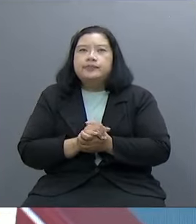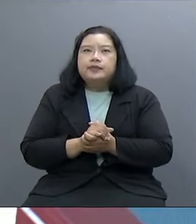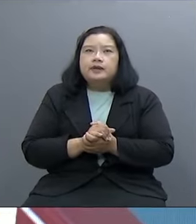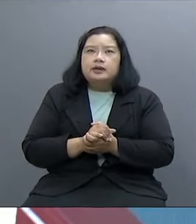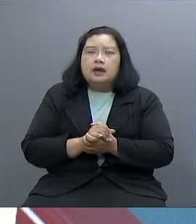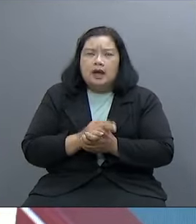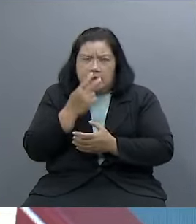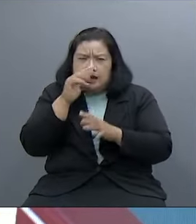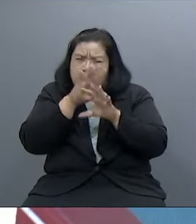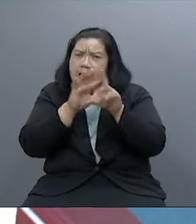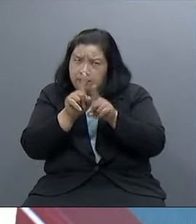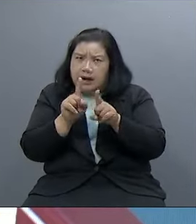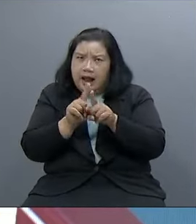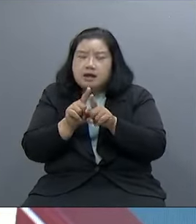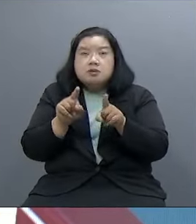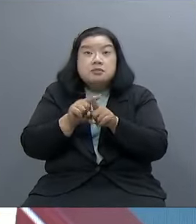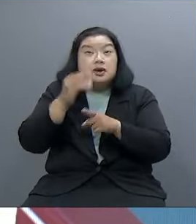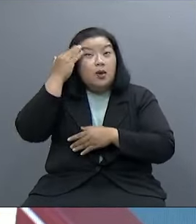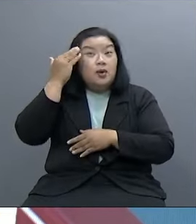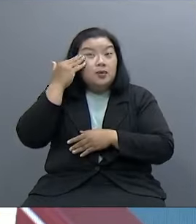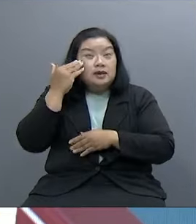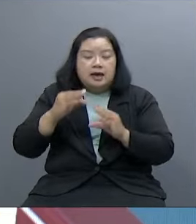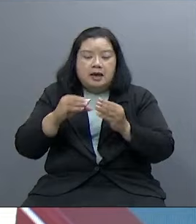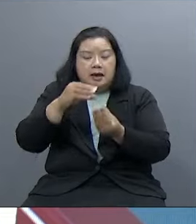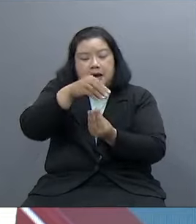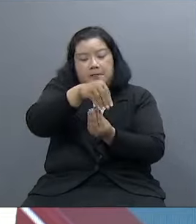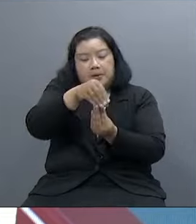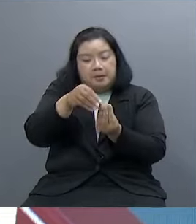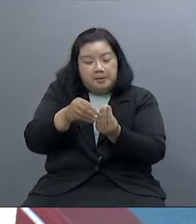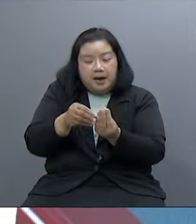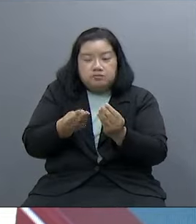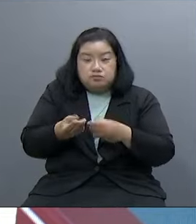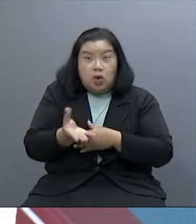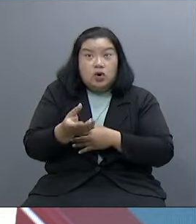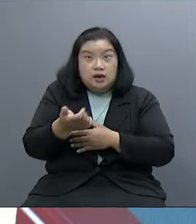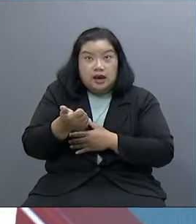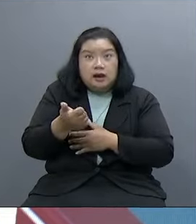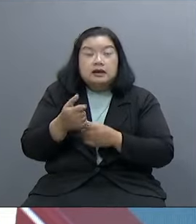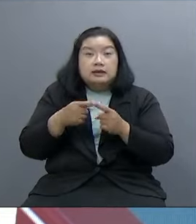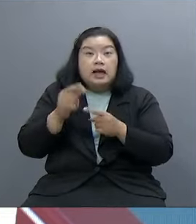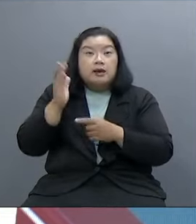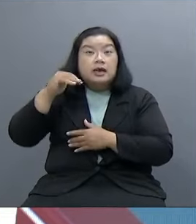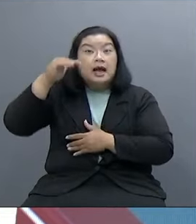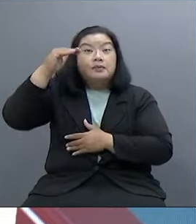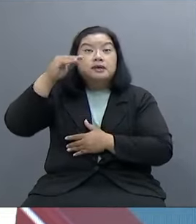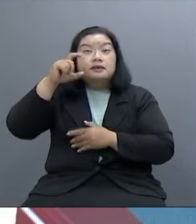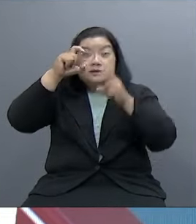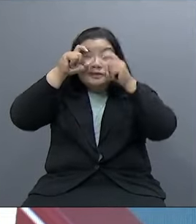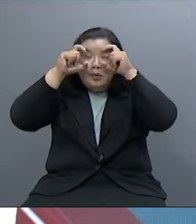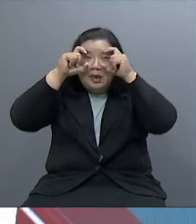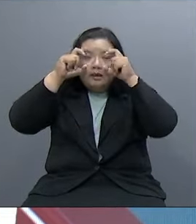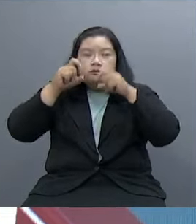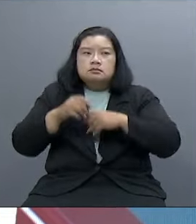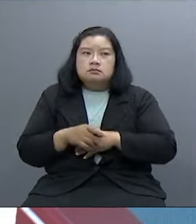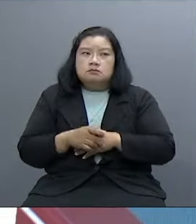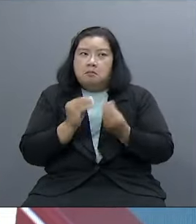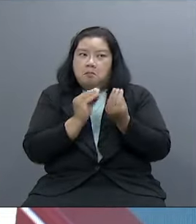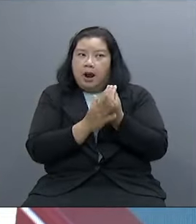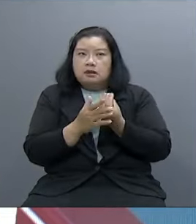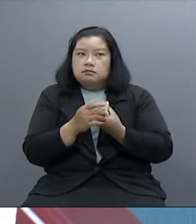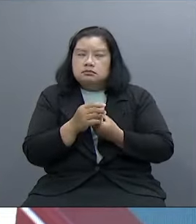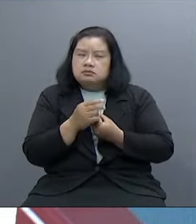มือนกันนะแต่ถ้าเกิดว่าพี่ต๊อปเนี่ยถามว่าพี่ต๊อปจะกินไหมผักเป็นรากบัวแบบนี ้ เนื่องจากไม่มีความเขียวเขากินแต่เงื่อนไขนึง ต้